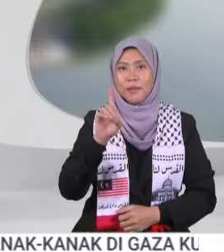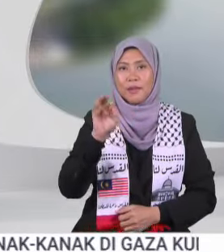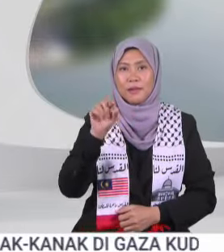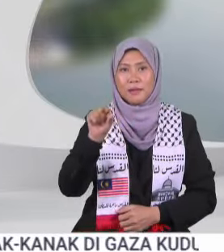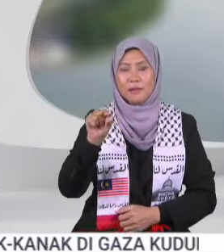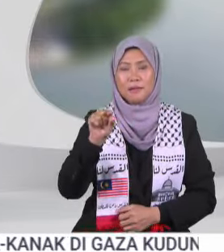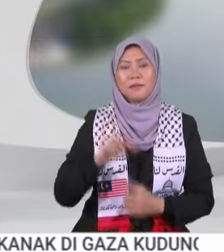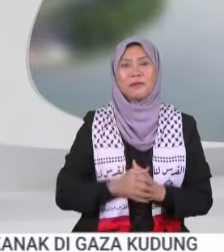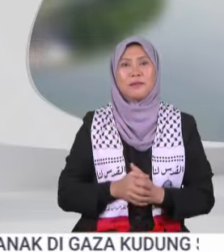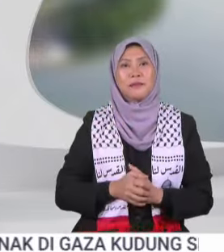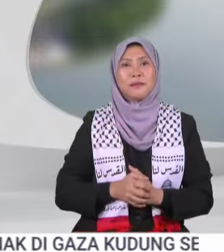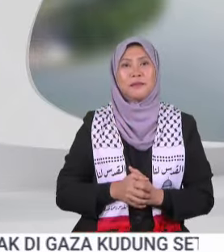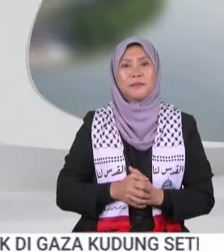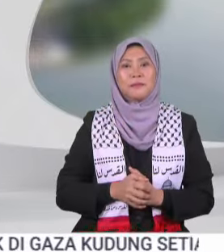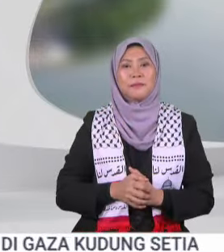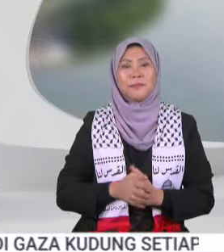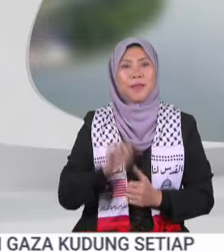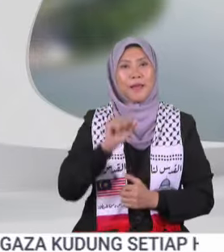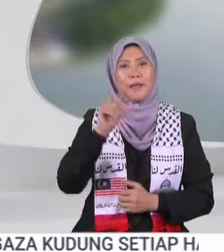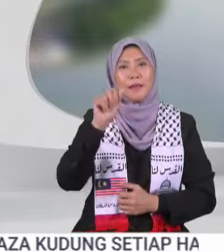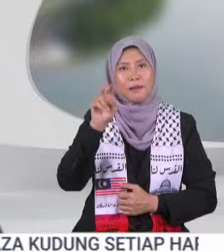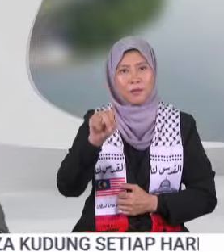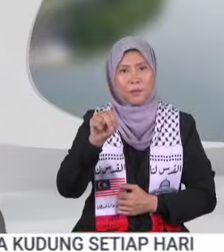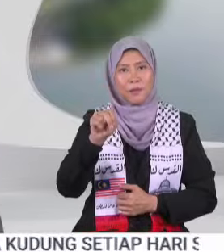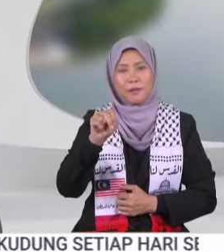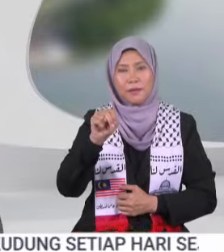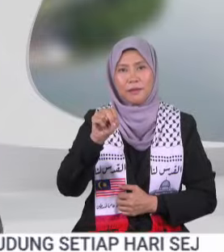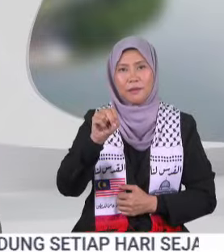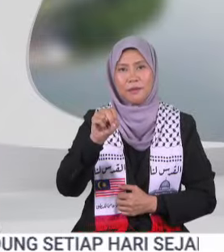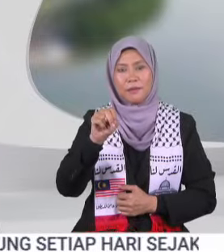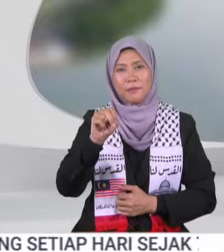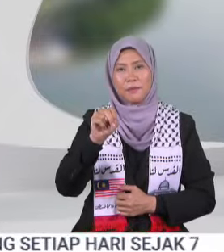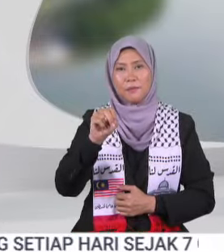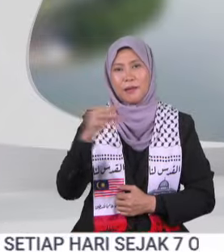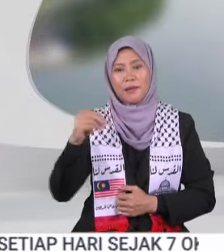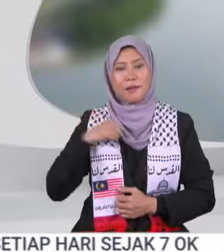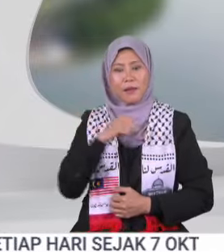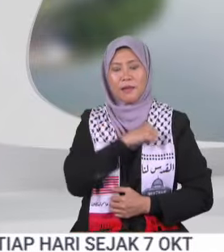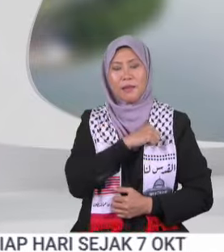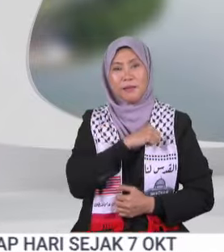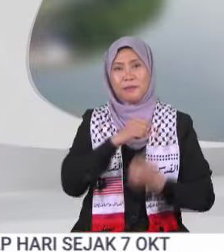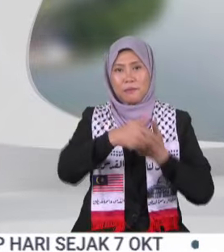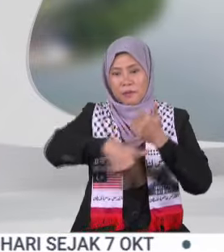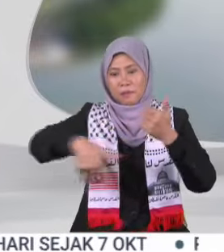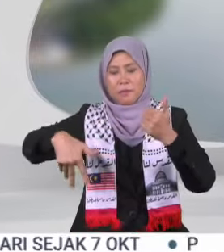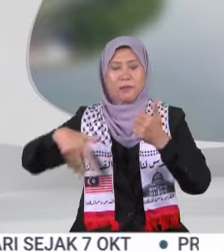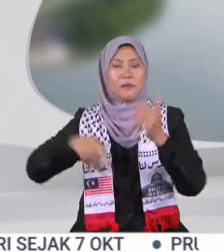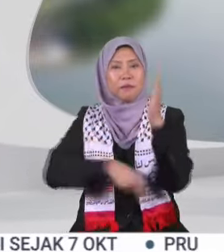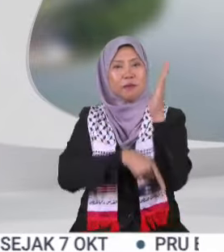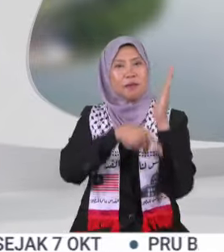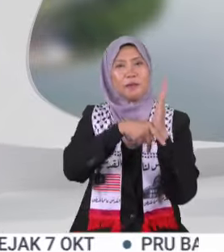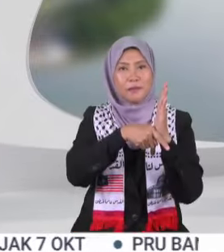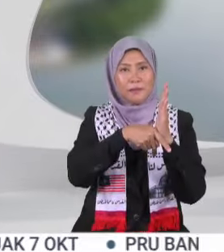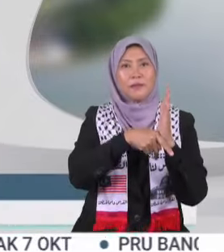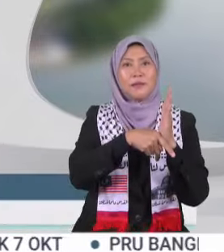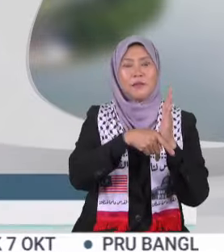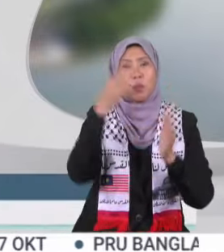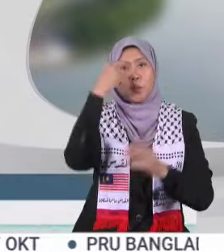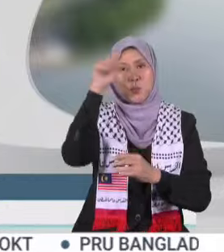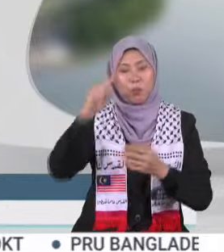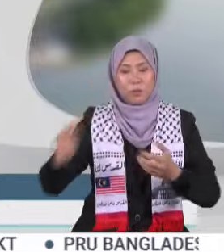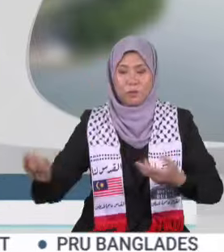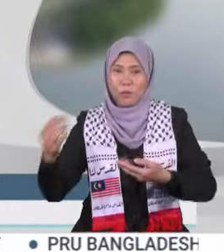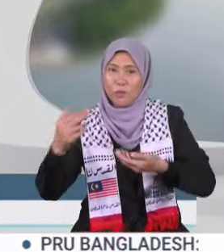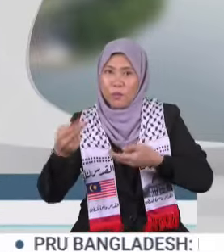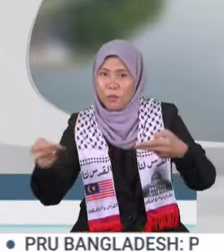Panglima Dr joakim gunalam Adun paginatan dat Abidin madingkir dan ahli parlimen Ranau Datuk Jonathan Yassin bagi mengeratkan